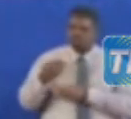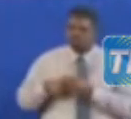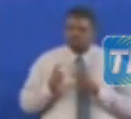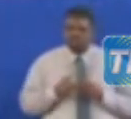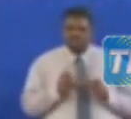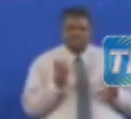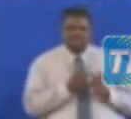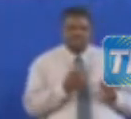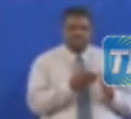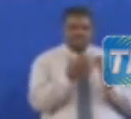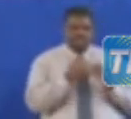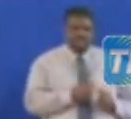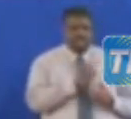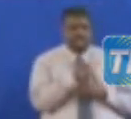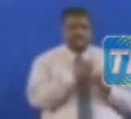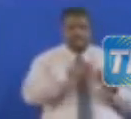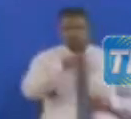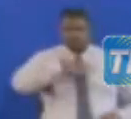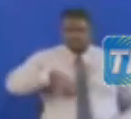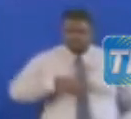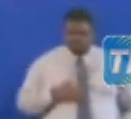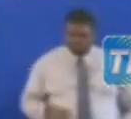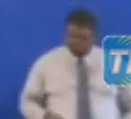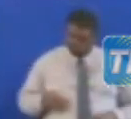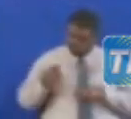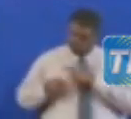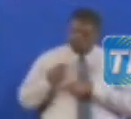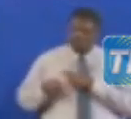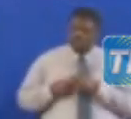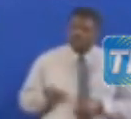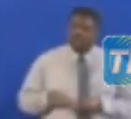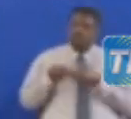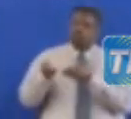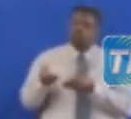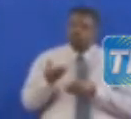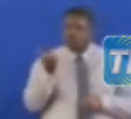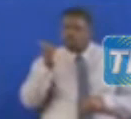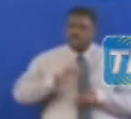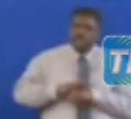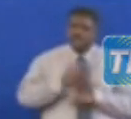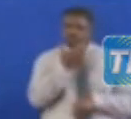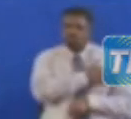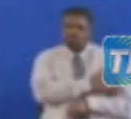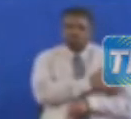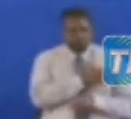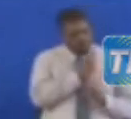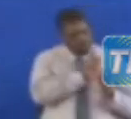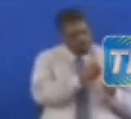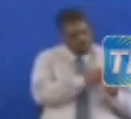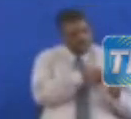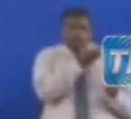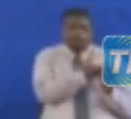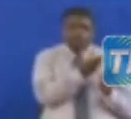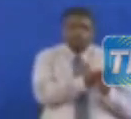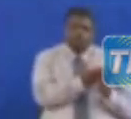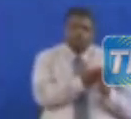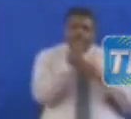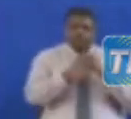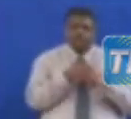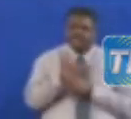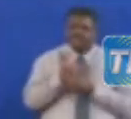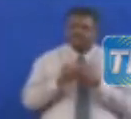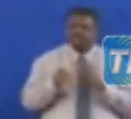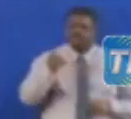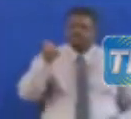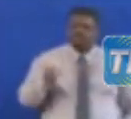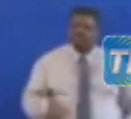pia mahitaji ya halmashauri zetu. Tutaendelea kutoa huduma za kitaalamu ya kuandaa maandiko ya miradi katika halmashauri